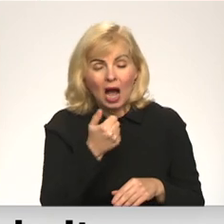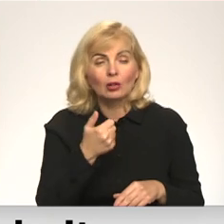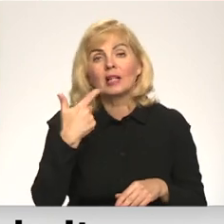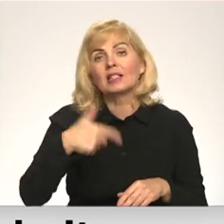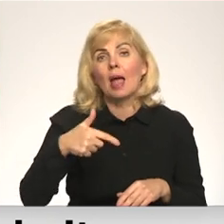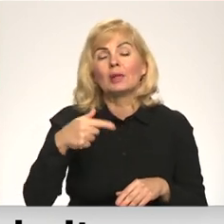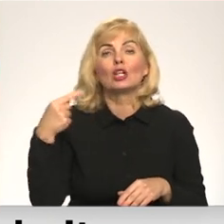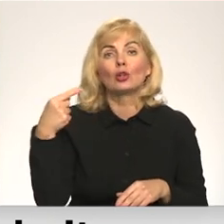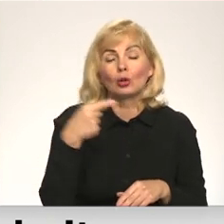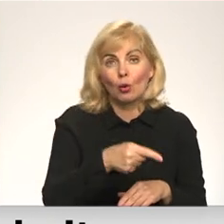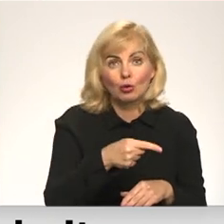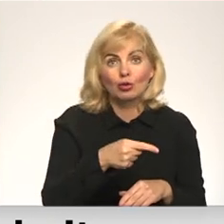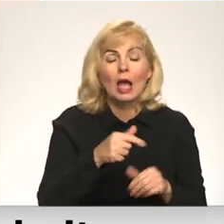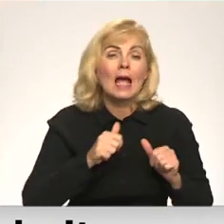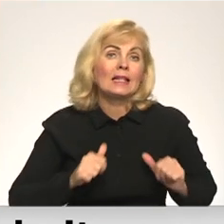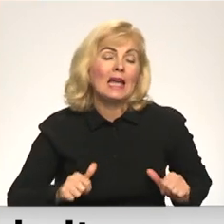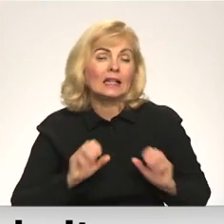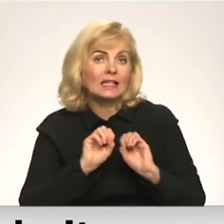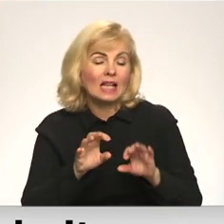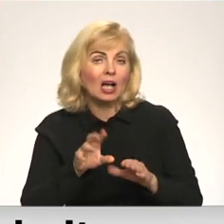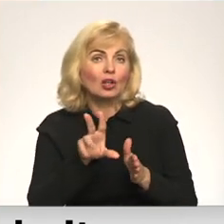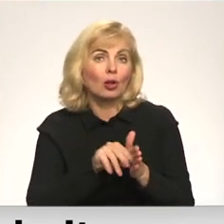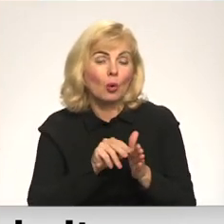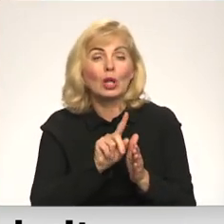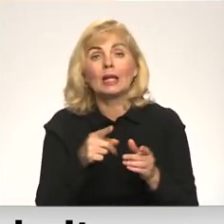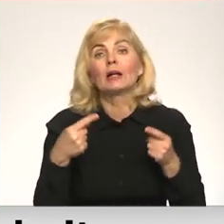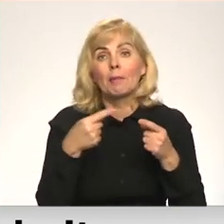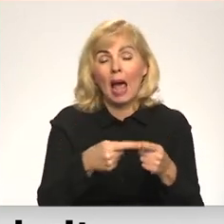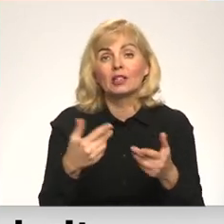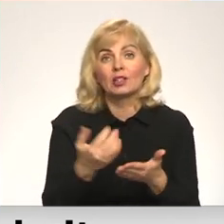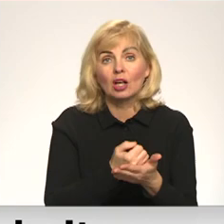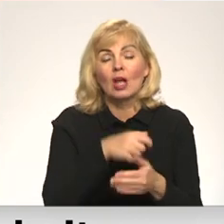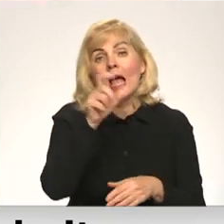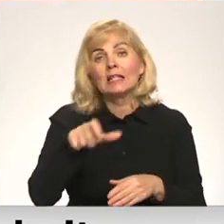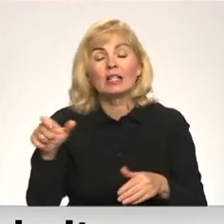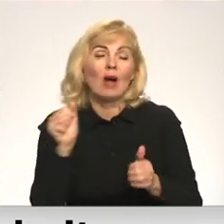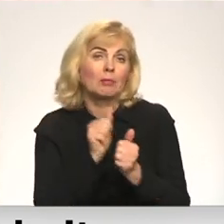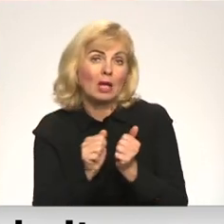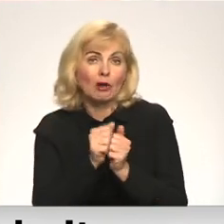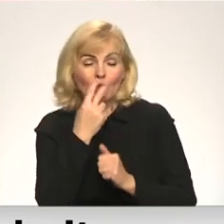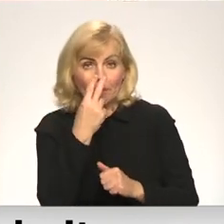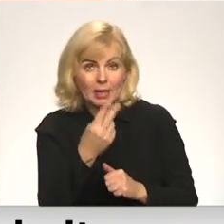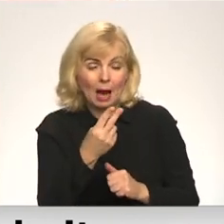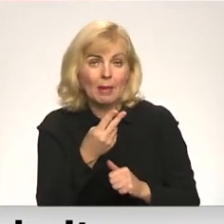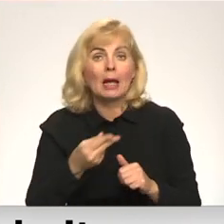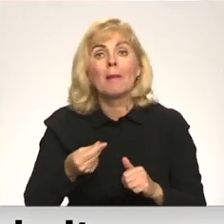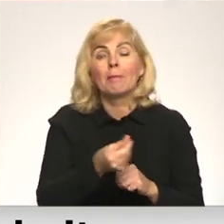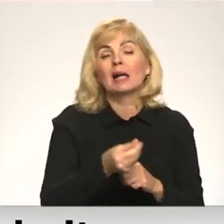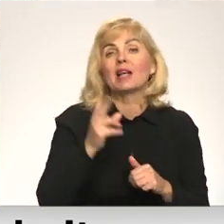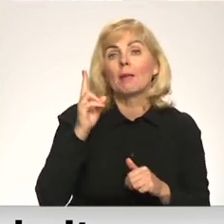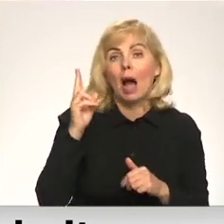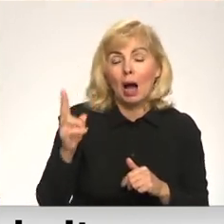70 tūkstoši. Dienestā uzsver, ka loterija mērķi sasniedz, jo cilvēki biežāk pievērš uzmanību maksājumam